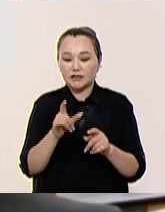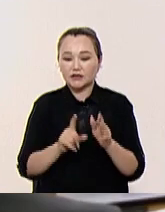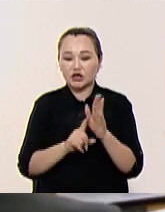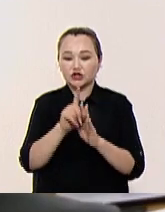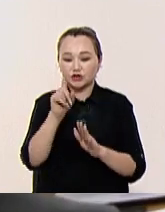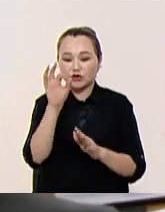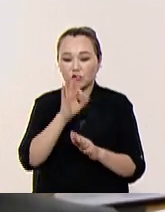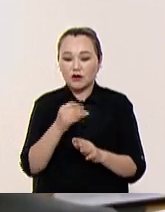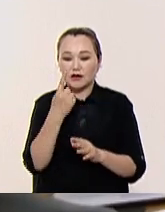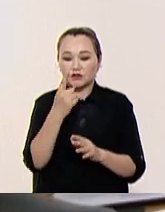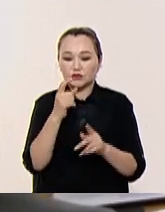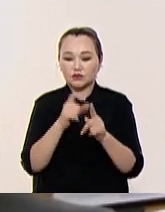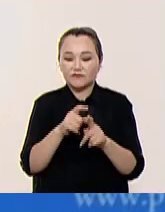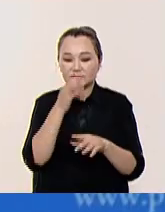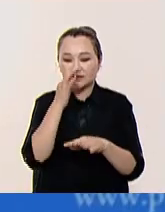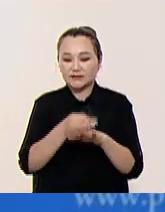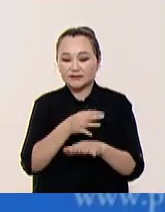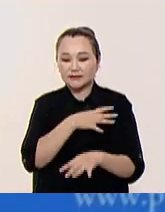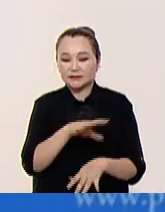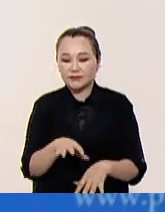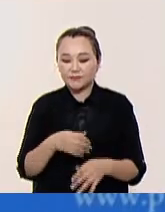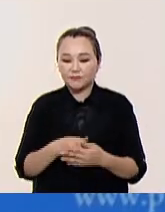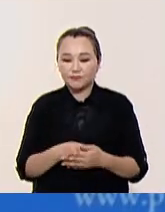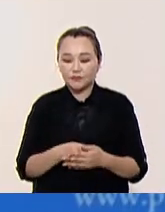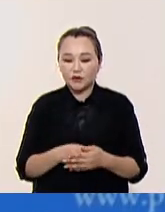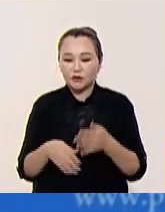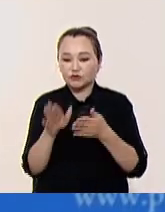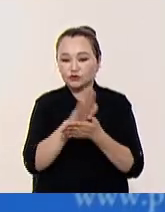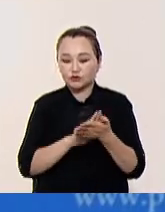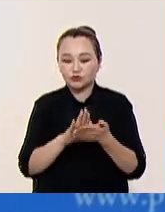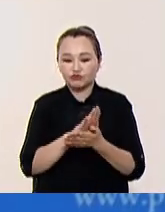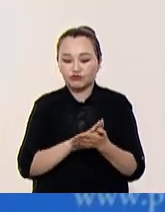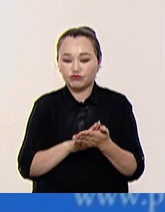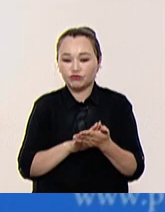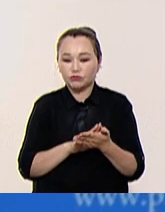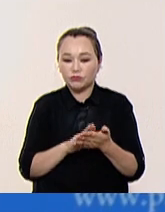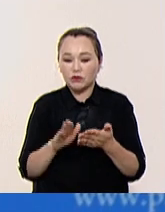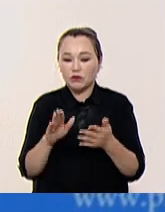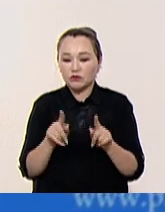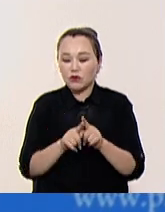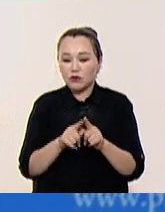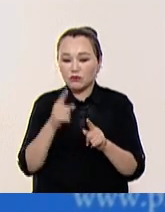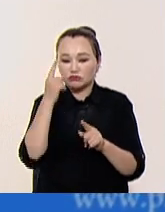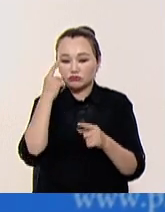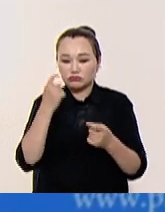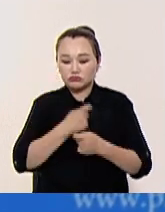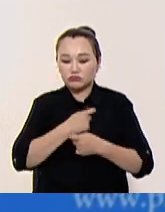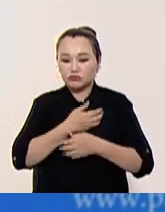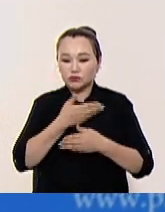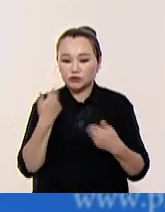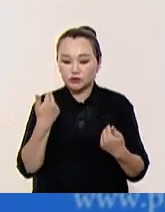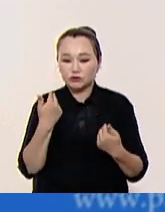бойынша бір ауыз сөз айтылмады. Бізге ешқандай несі ондай ақпарат келіп